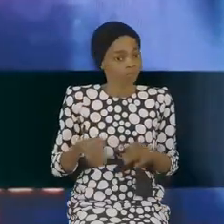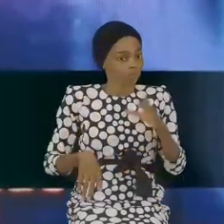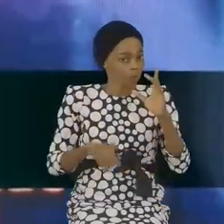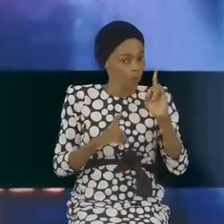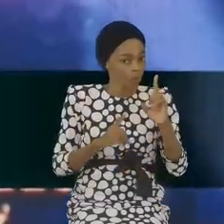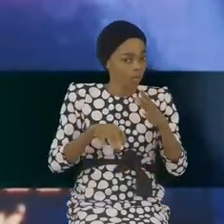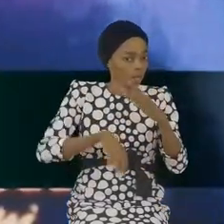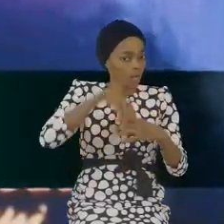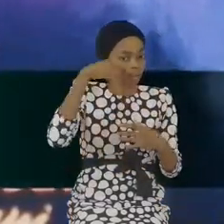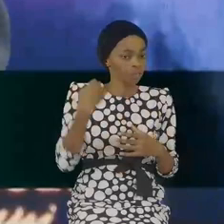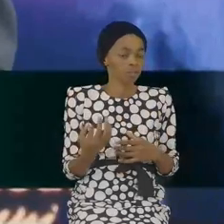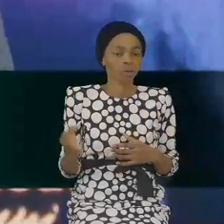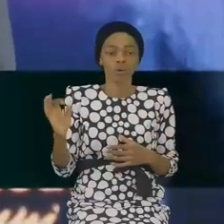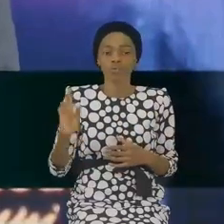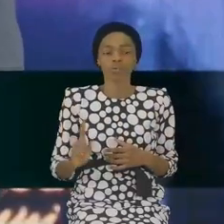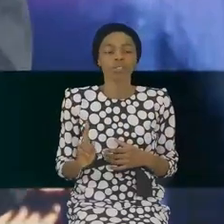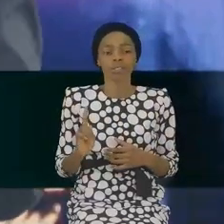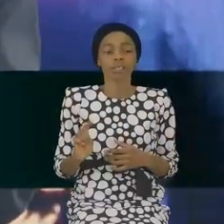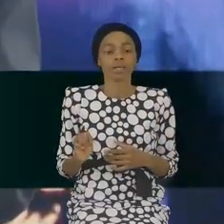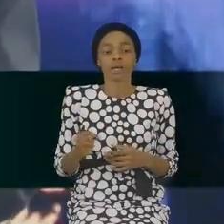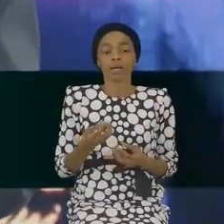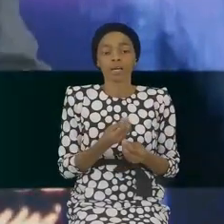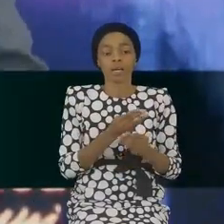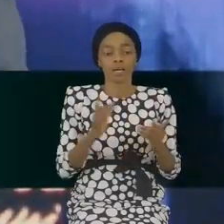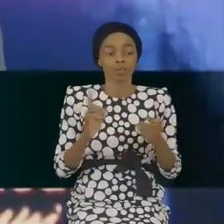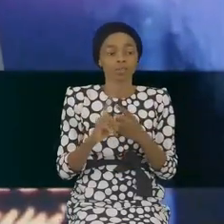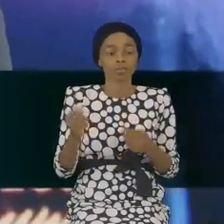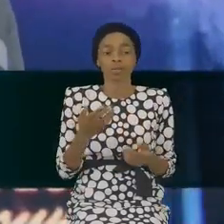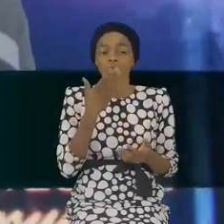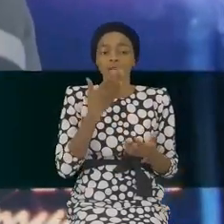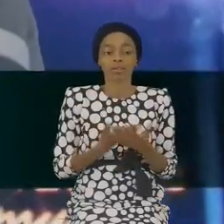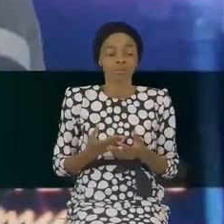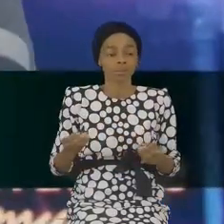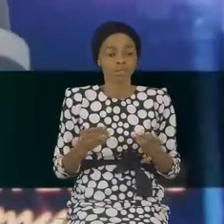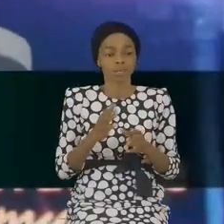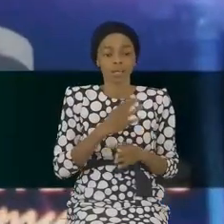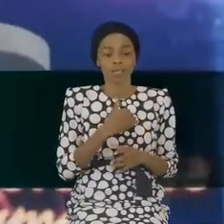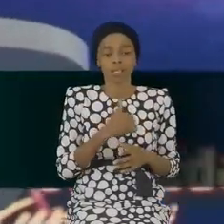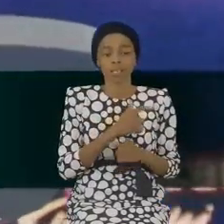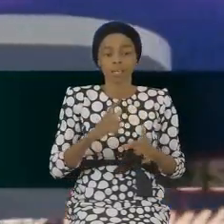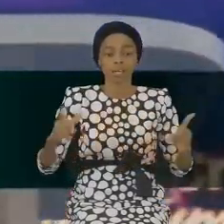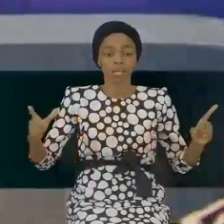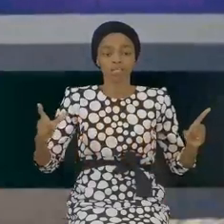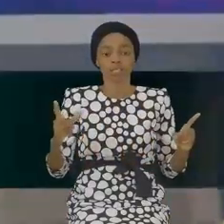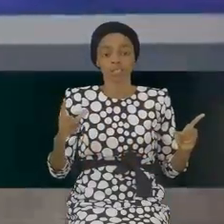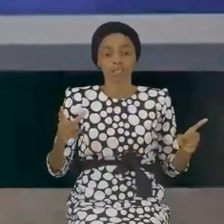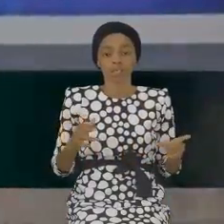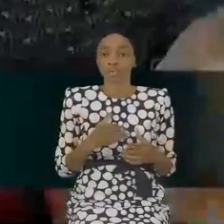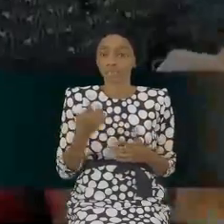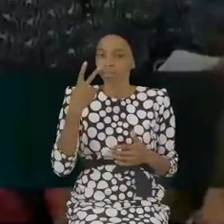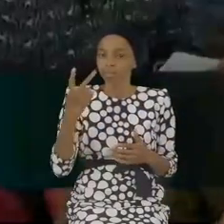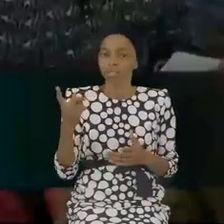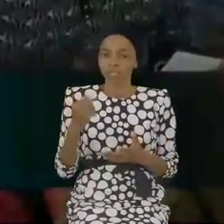vaste pays. Dans un pays où coule le lait et le miel. Voyez, il les fait